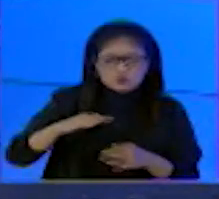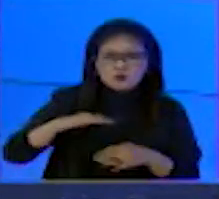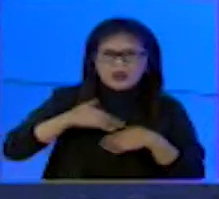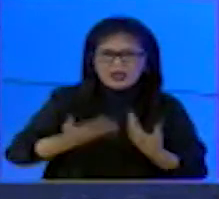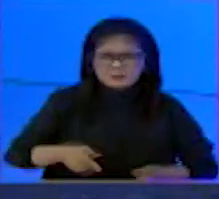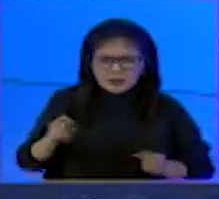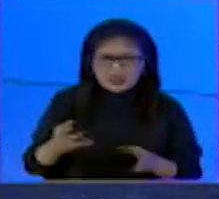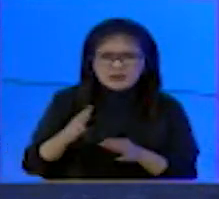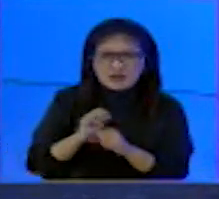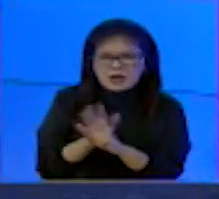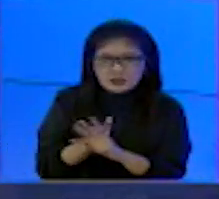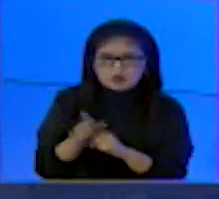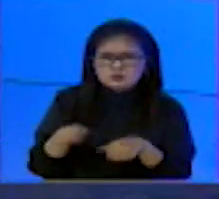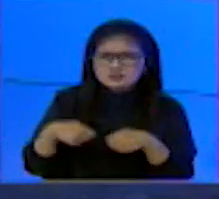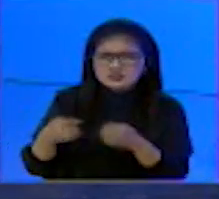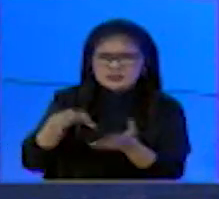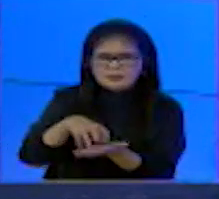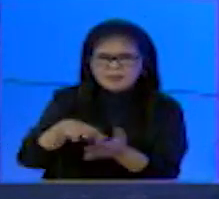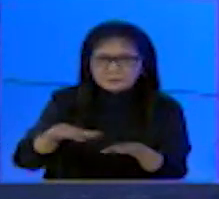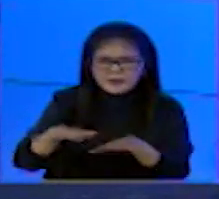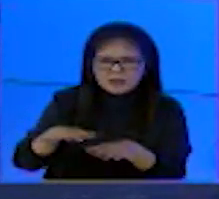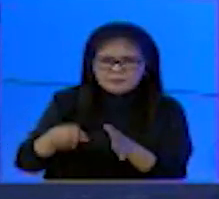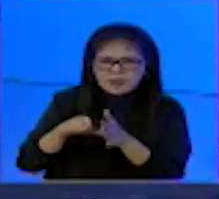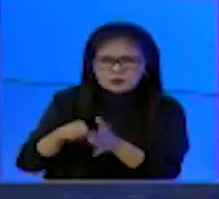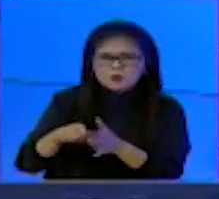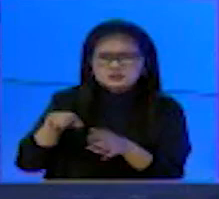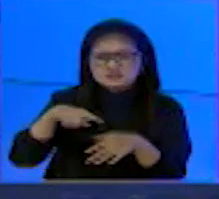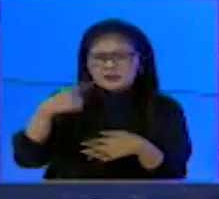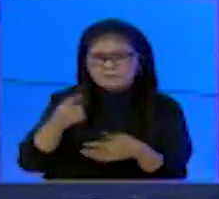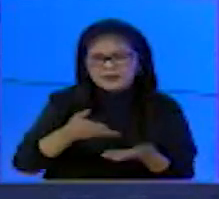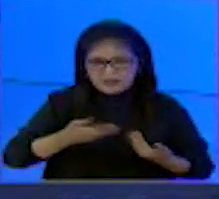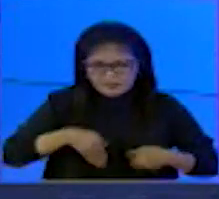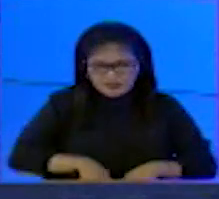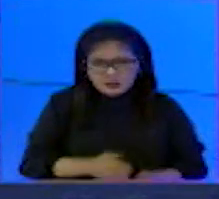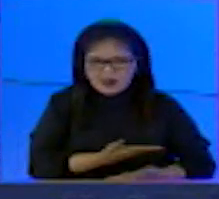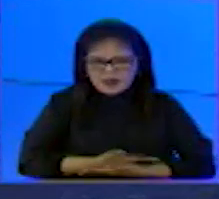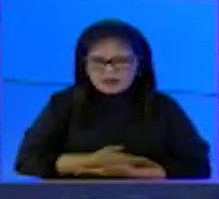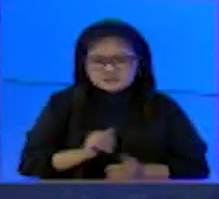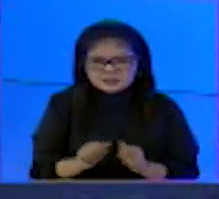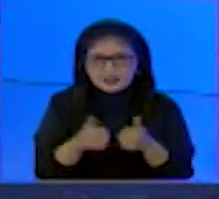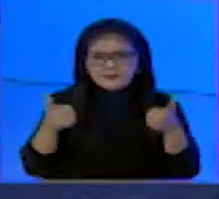bersedia membuka tempat praktiknya membantu persalinan hingga bayi lahir dengan selamat.